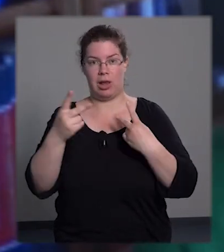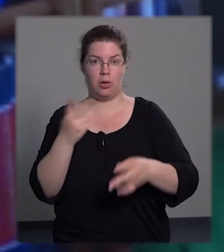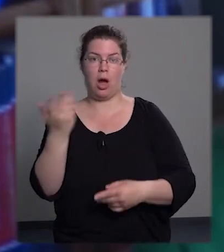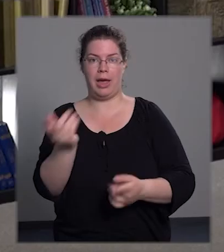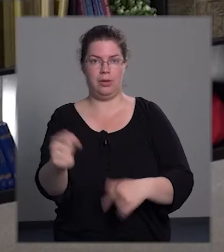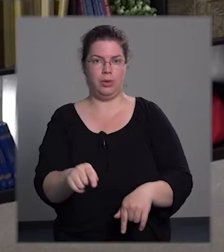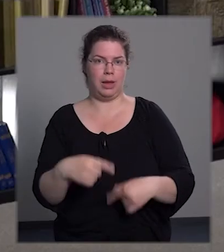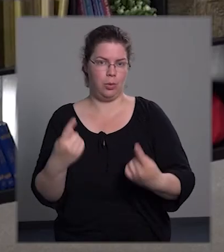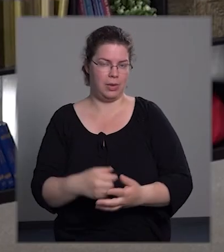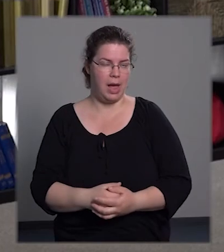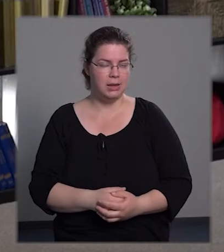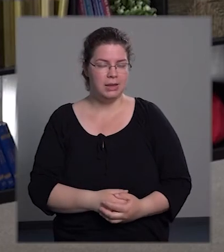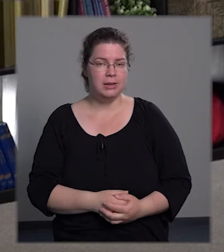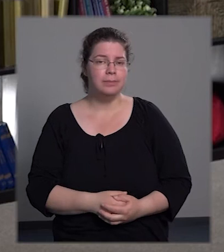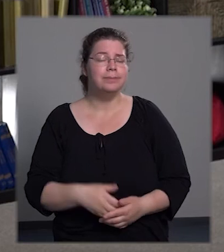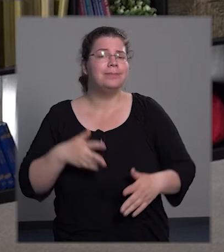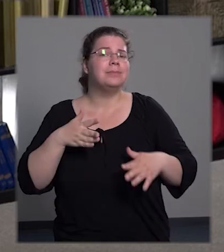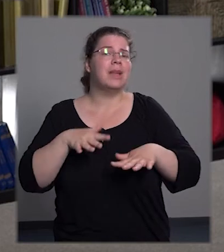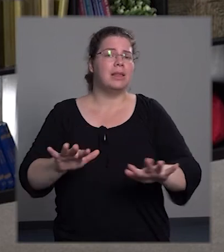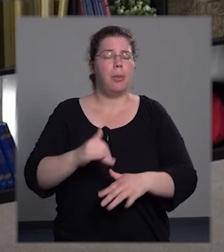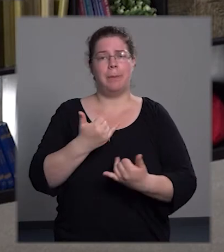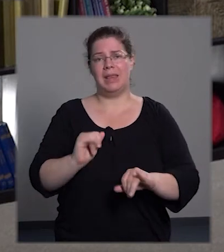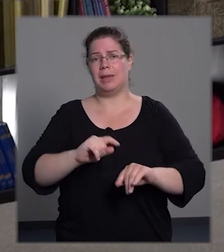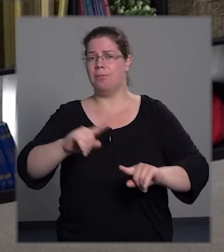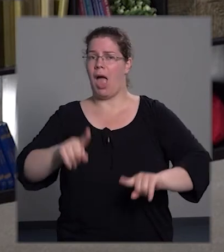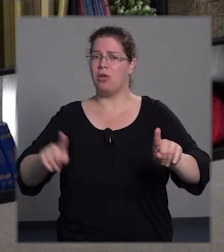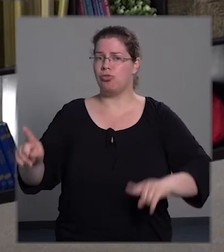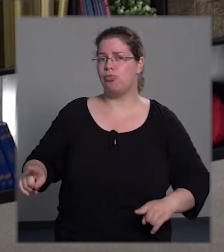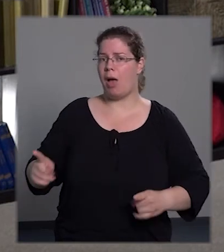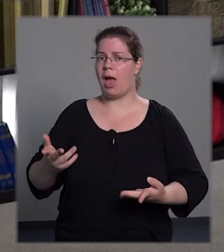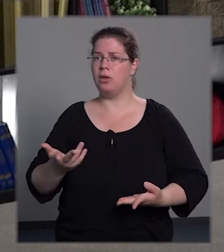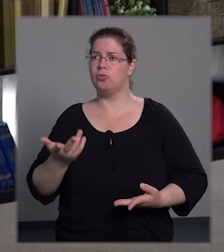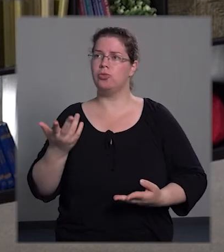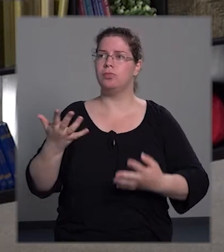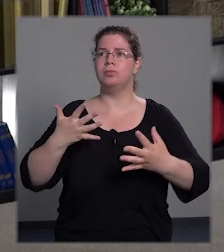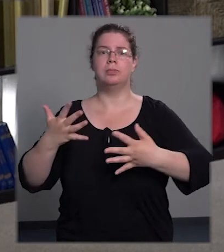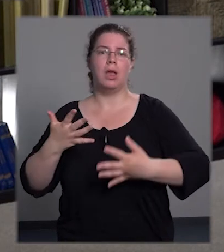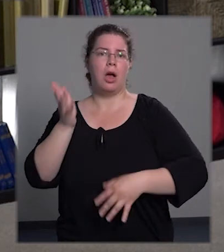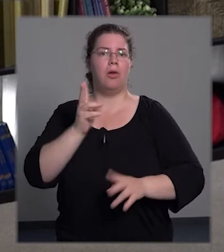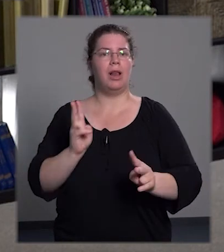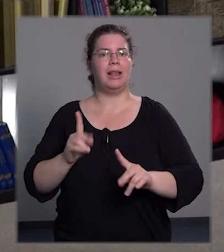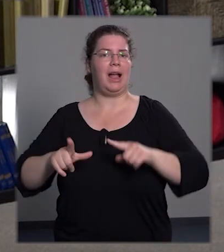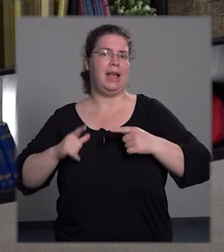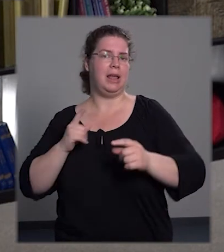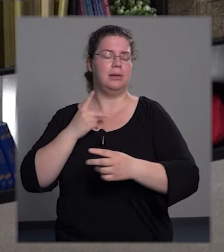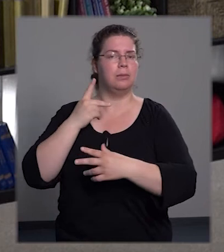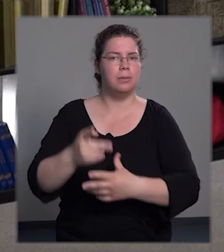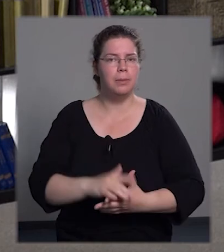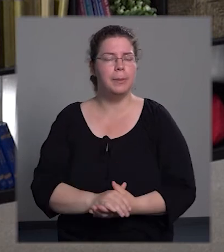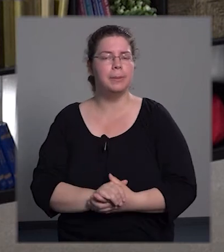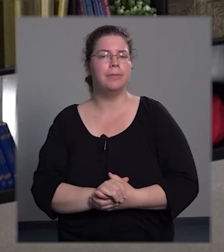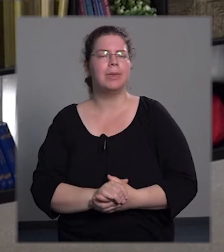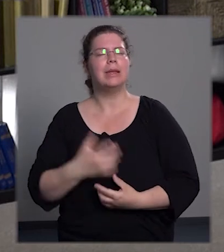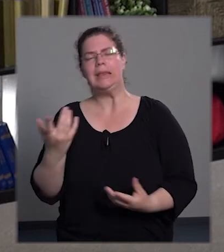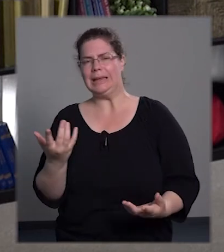hozzánk. Általában nyilván mindenkinek más az impulzusa, hogyha besétál valakinek az életébe tulajdonképpen, de hogy